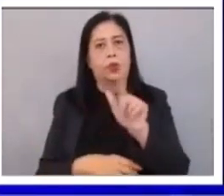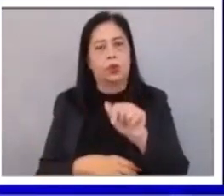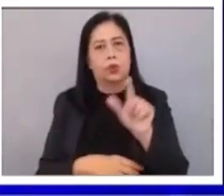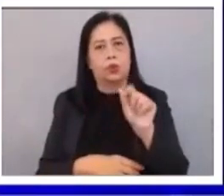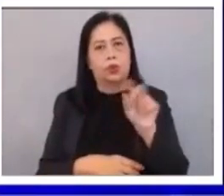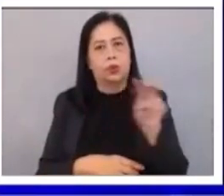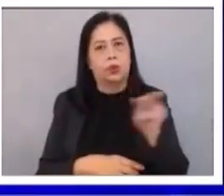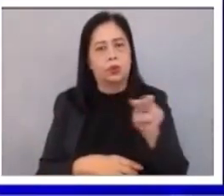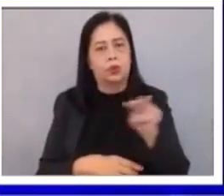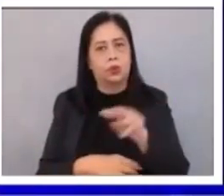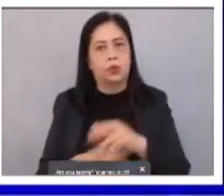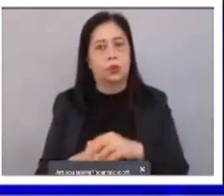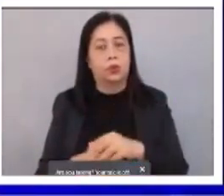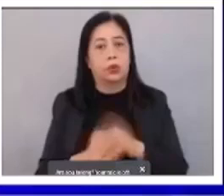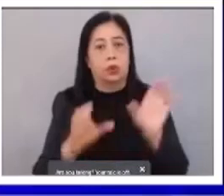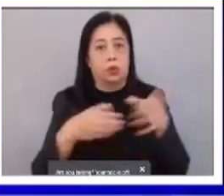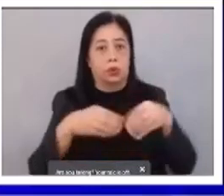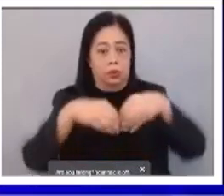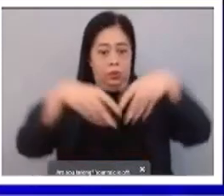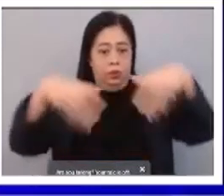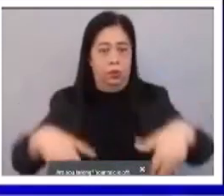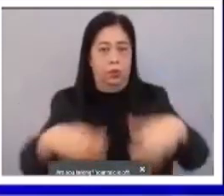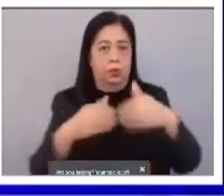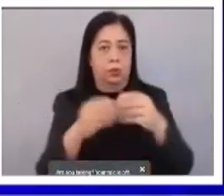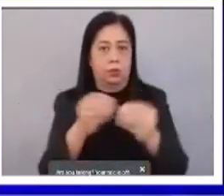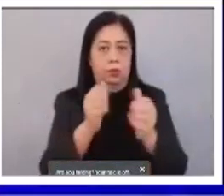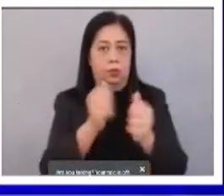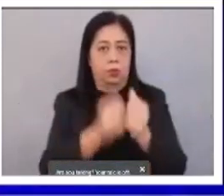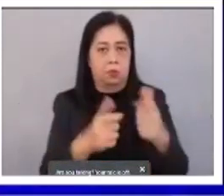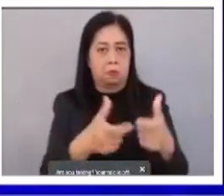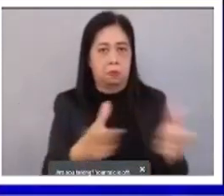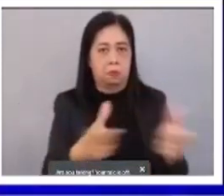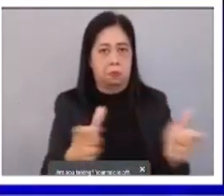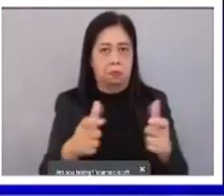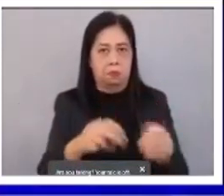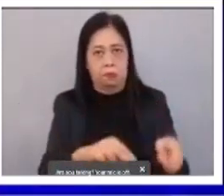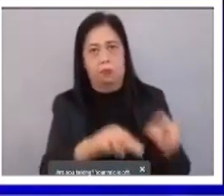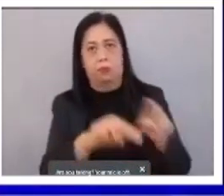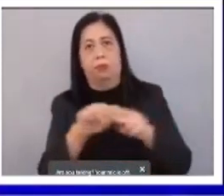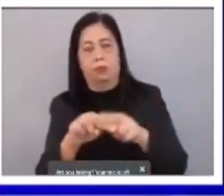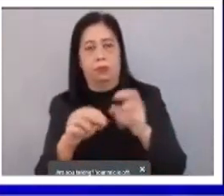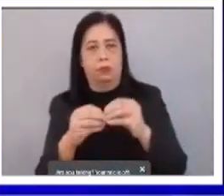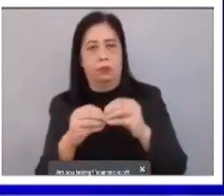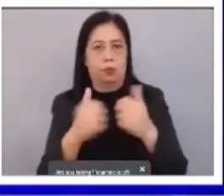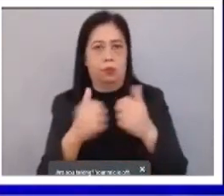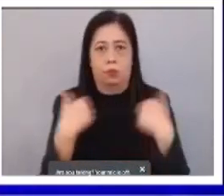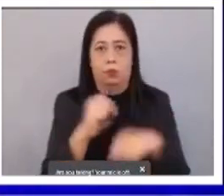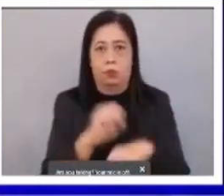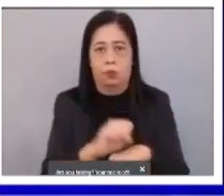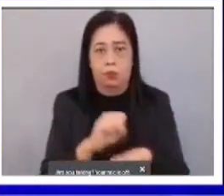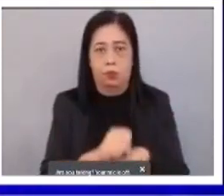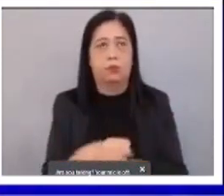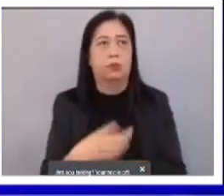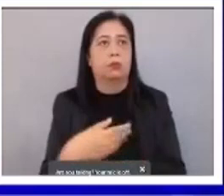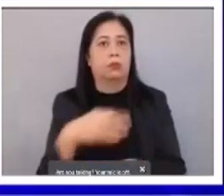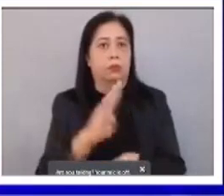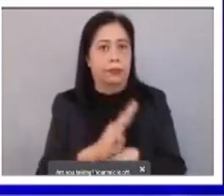ang mga subsector na may pinakamalaking pagtaas sa bilang ng may trabaho o negosyo ay ang mga sumusunod: